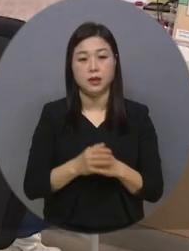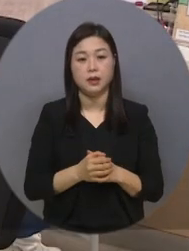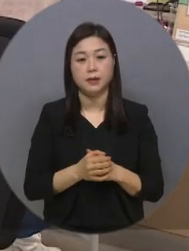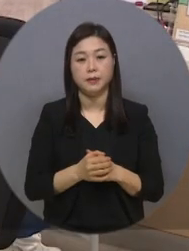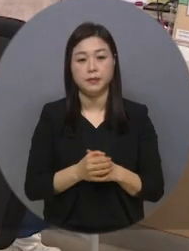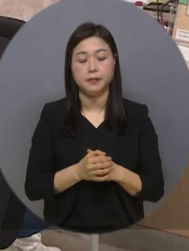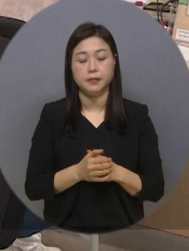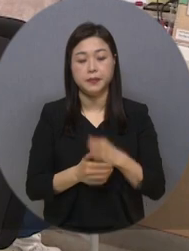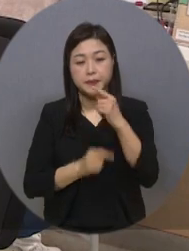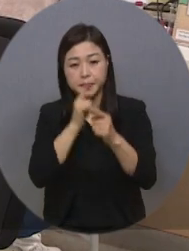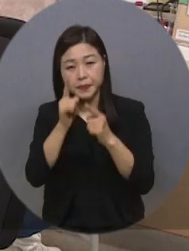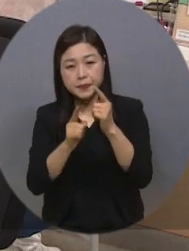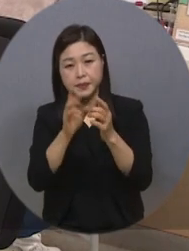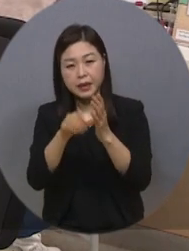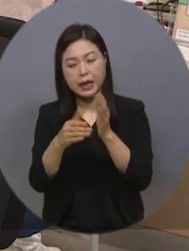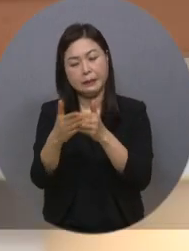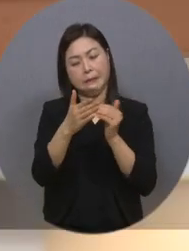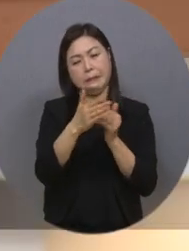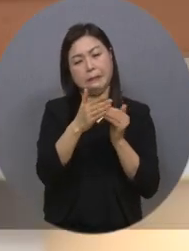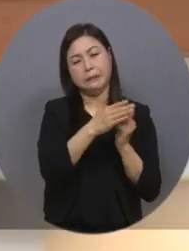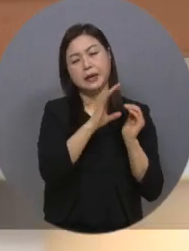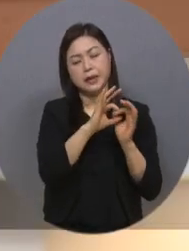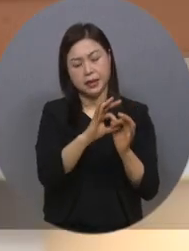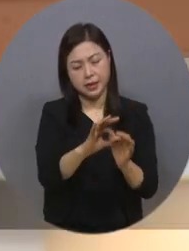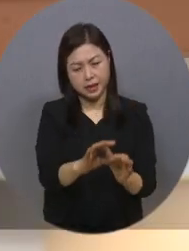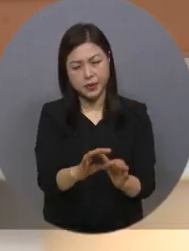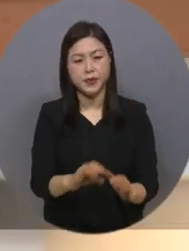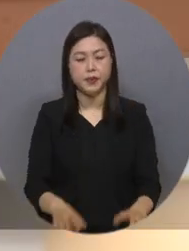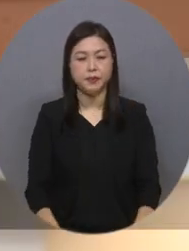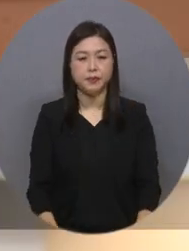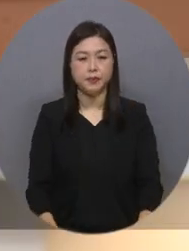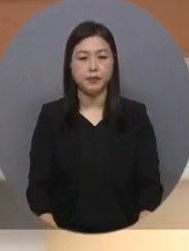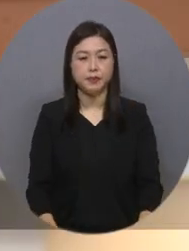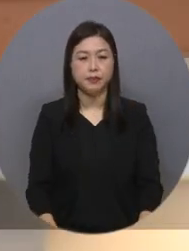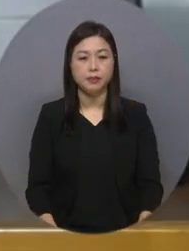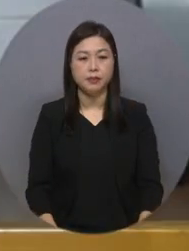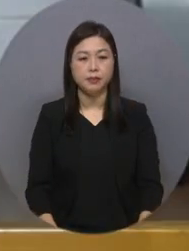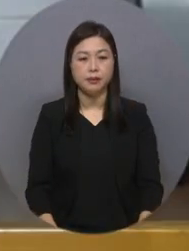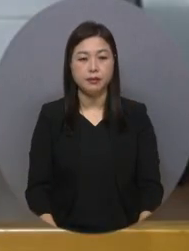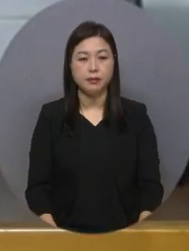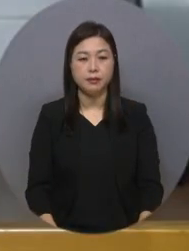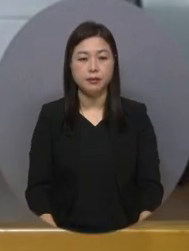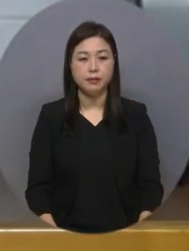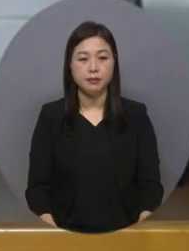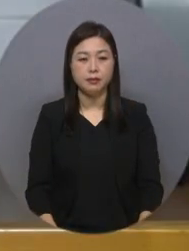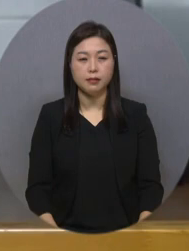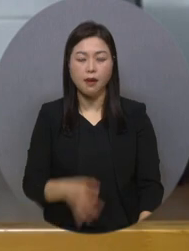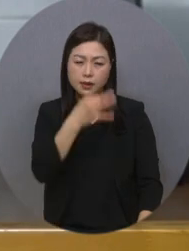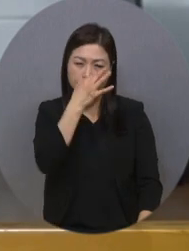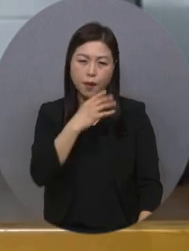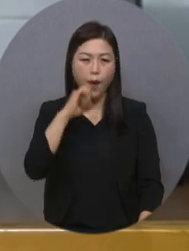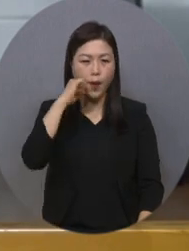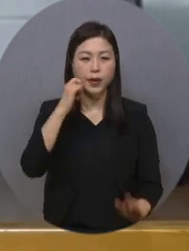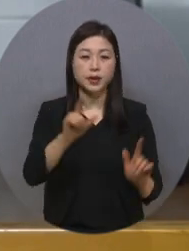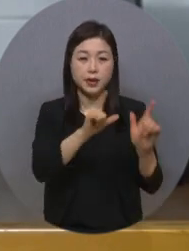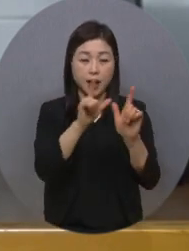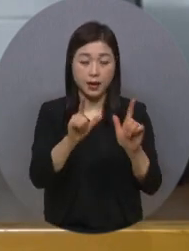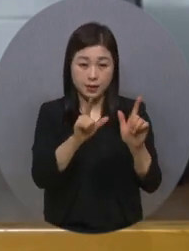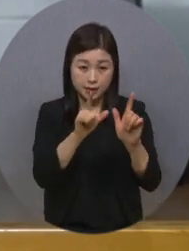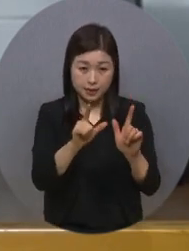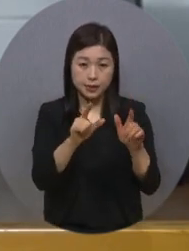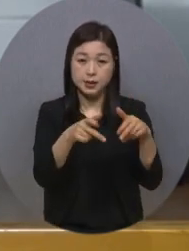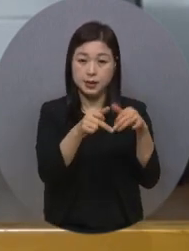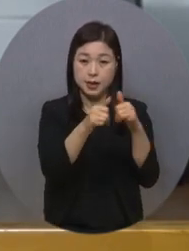가서 신청할 때마다 거부당하고 있습니다. 힘들고 어렵게 살아가는 우리